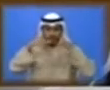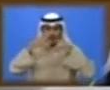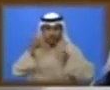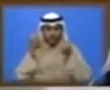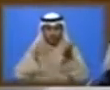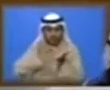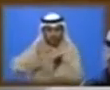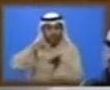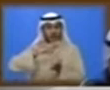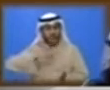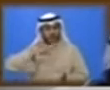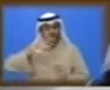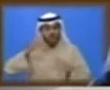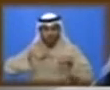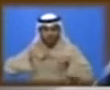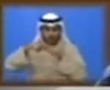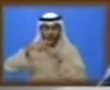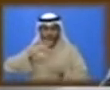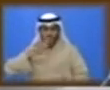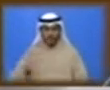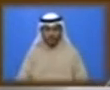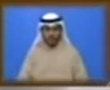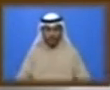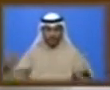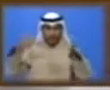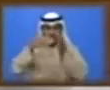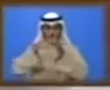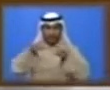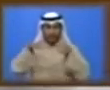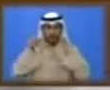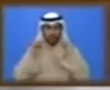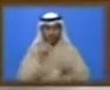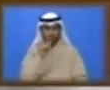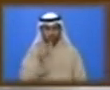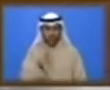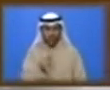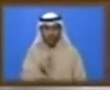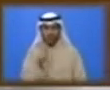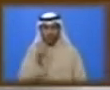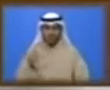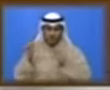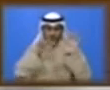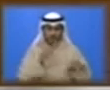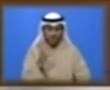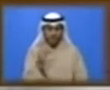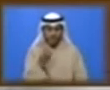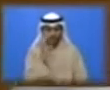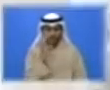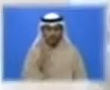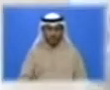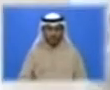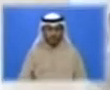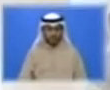البري. وفي الختام رفع المجلس أعمال جلساته إلى يوم 13 من يناير